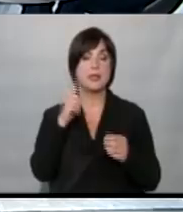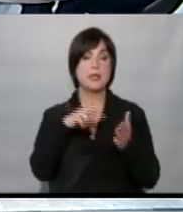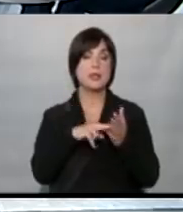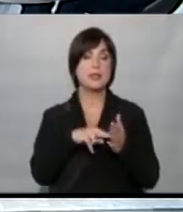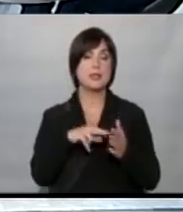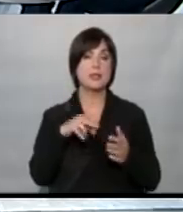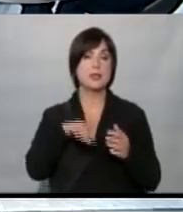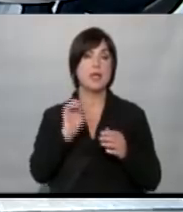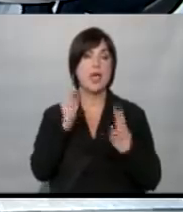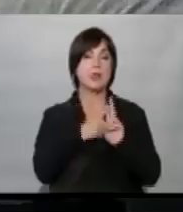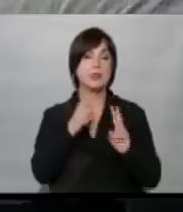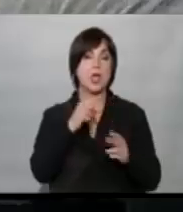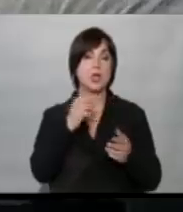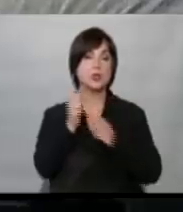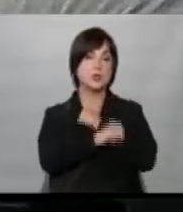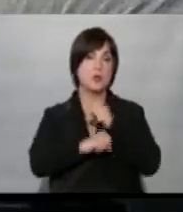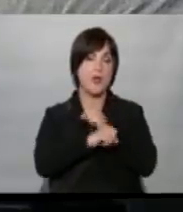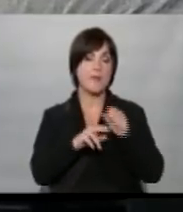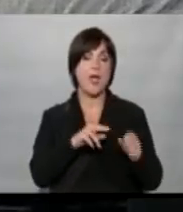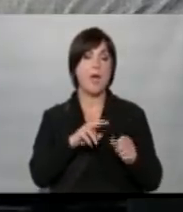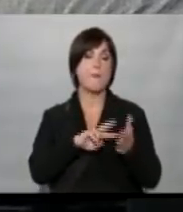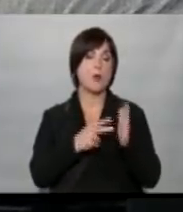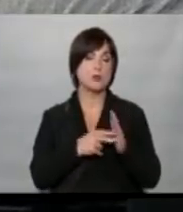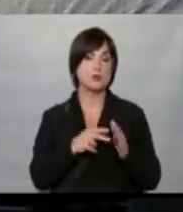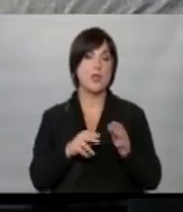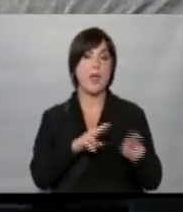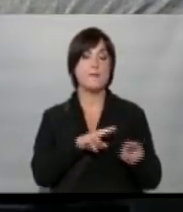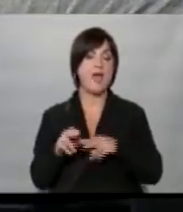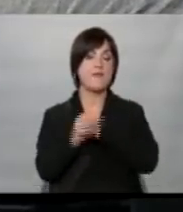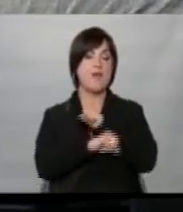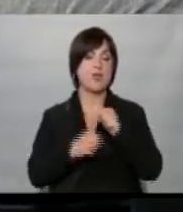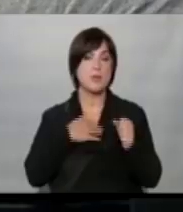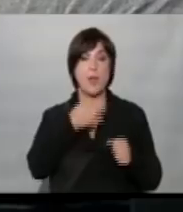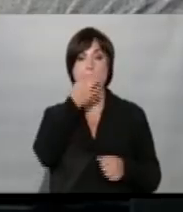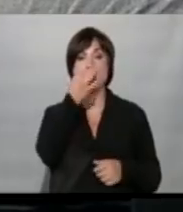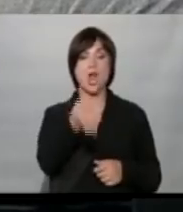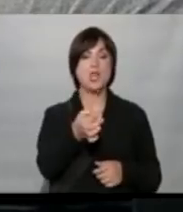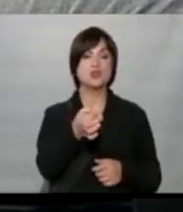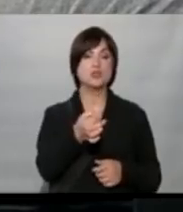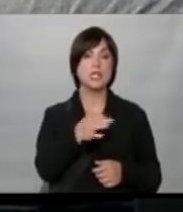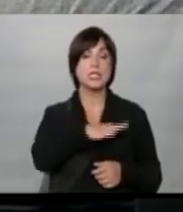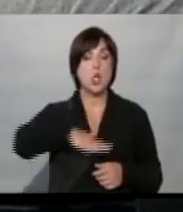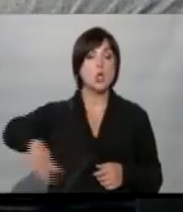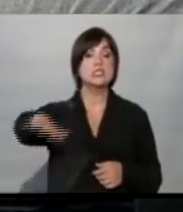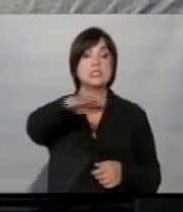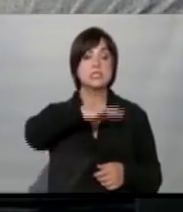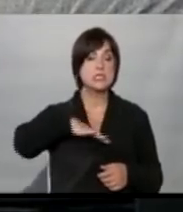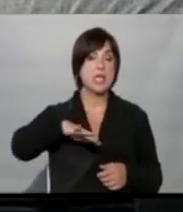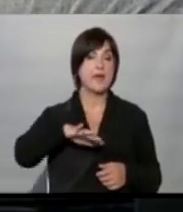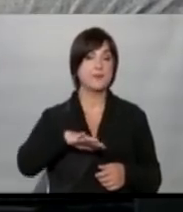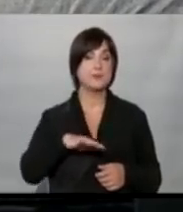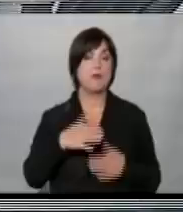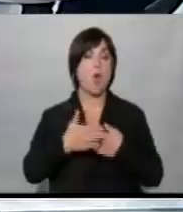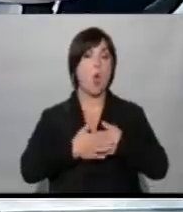исто студирам на политички студии, на правниот факултет. Јас имам прашање до сите